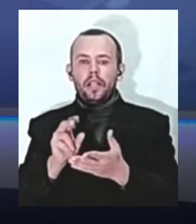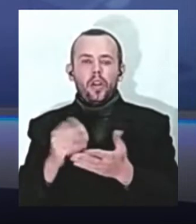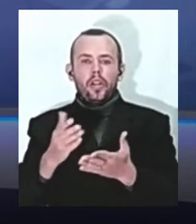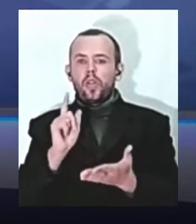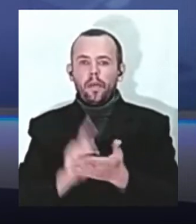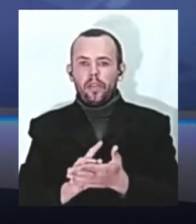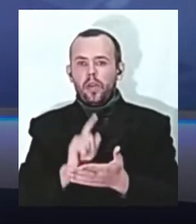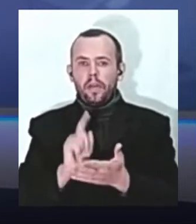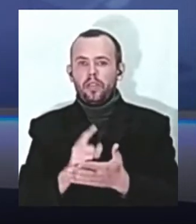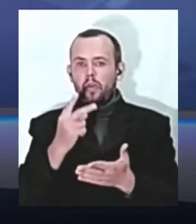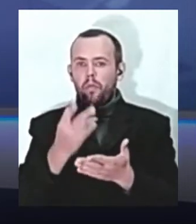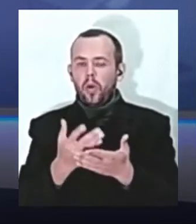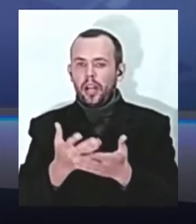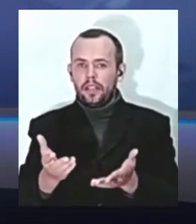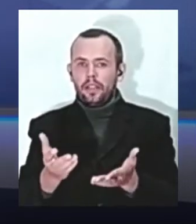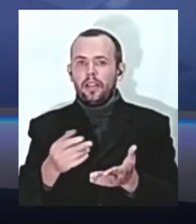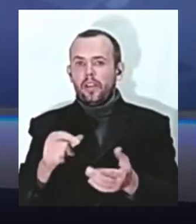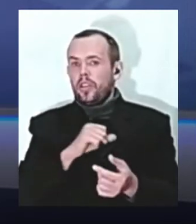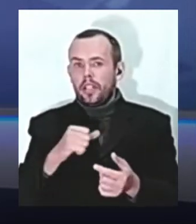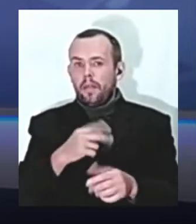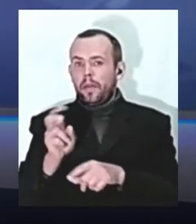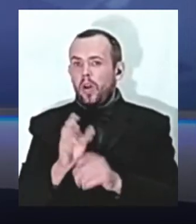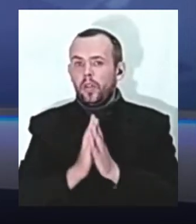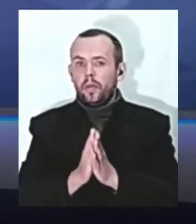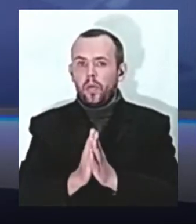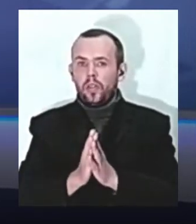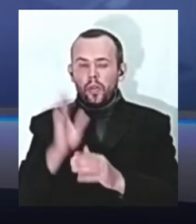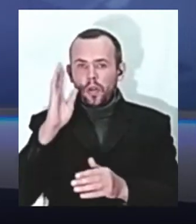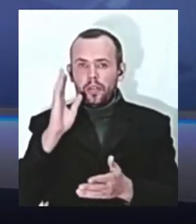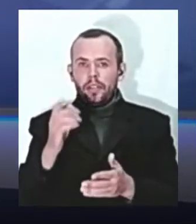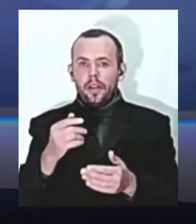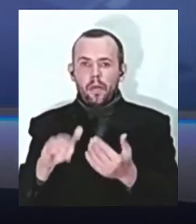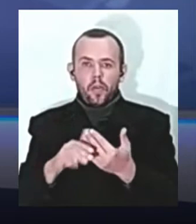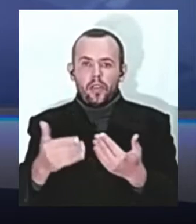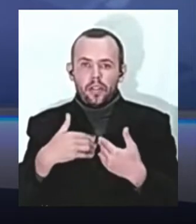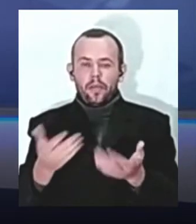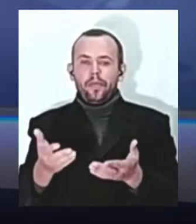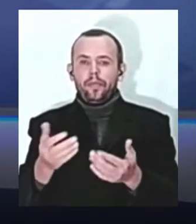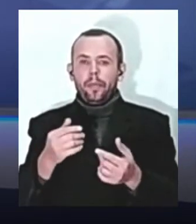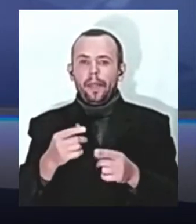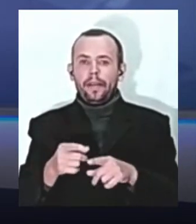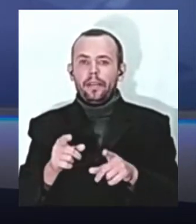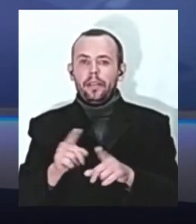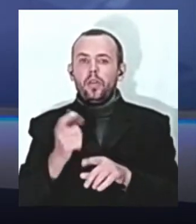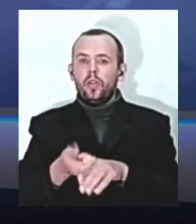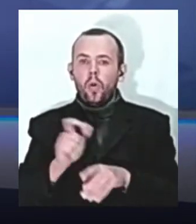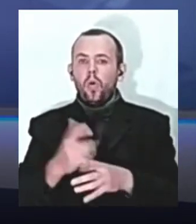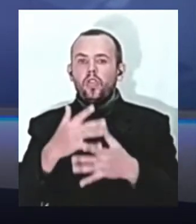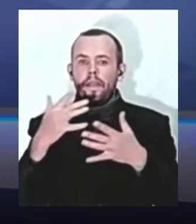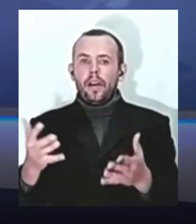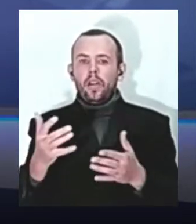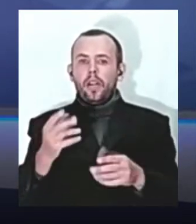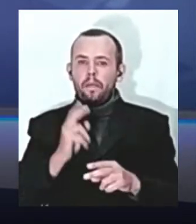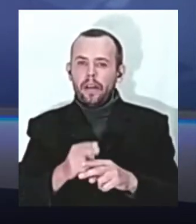показувати. Вони ж самі приходять і просять: хлопці, побудуйте нам, будь ласка, ось таку дорогу. Дуже велика перевага у тих громад, у